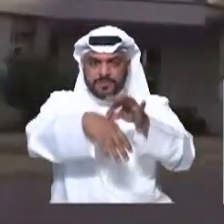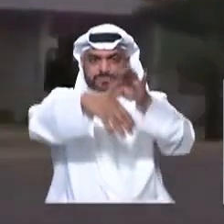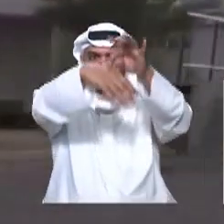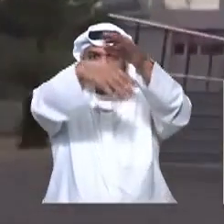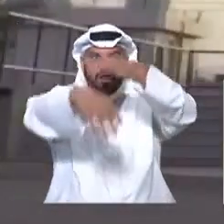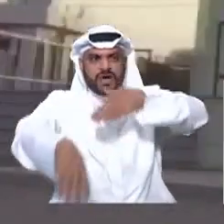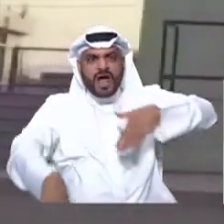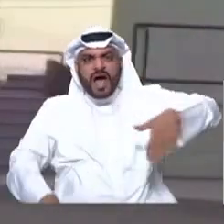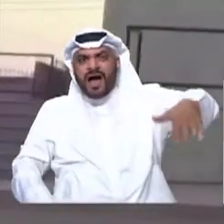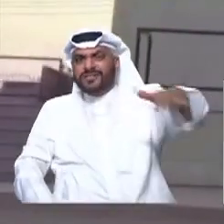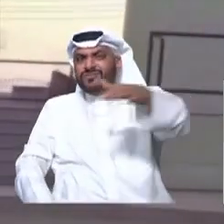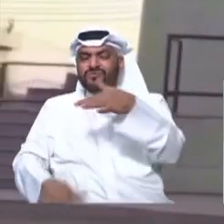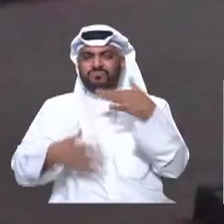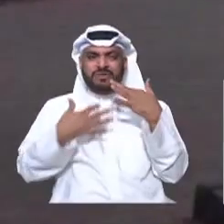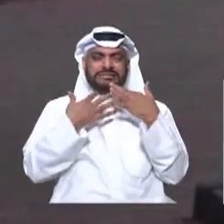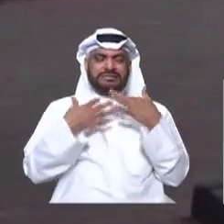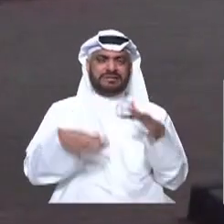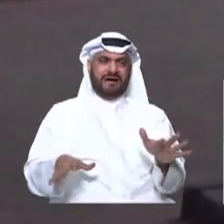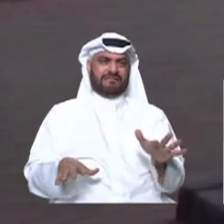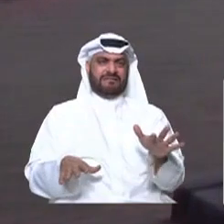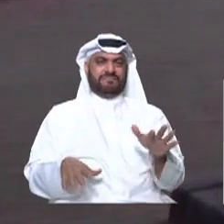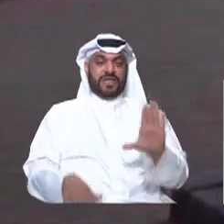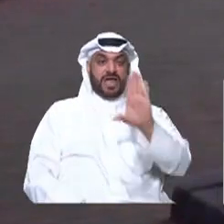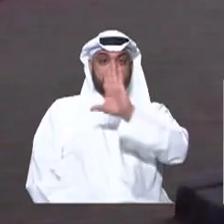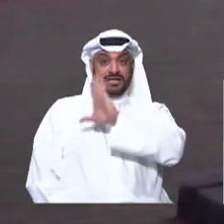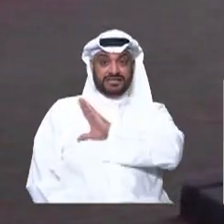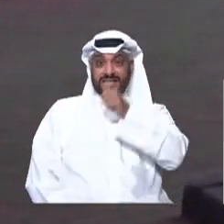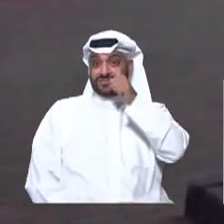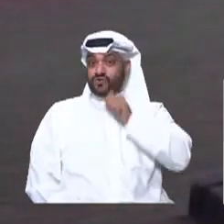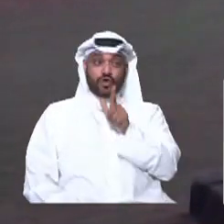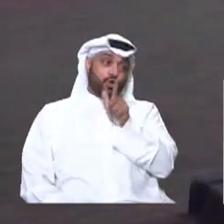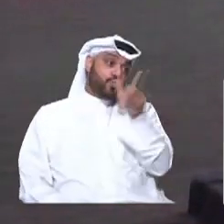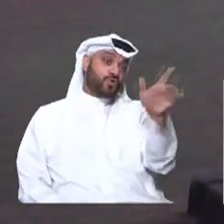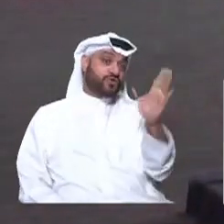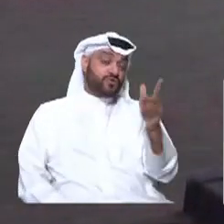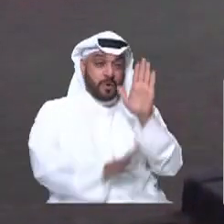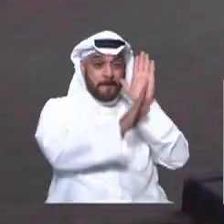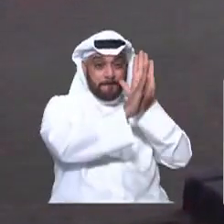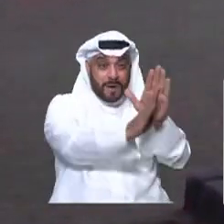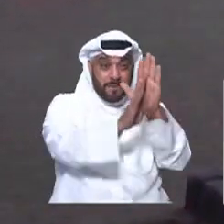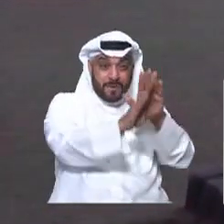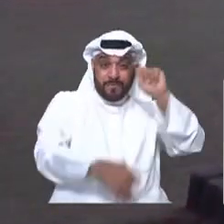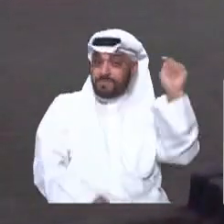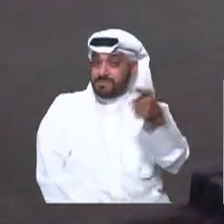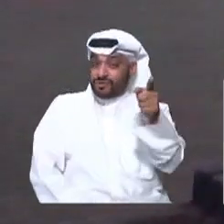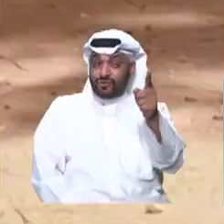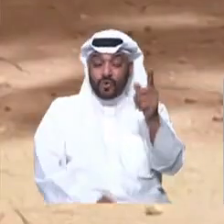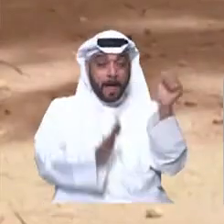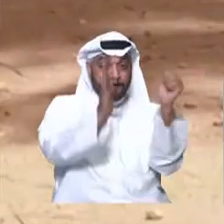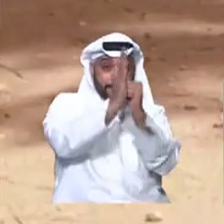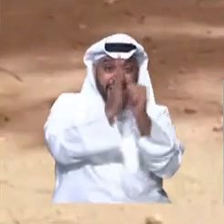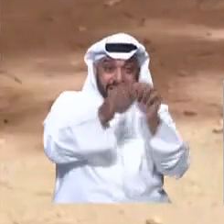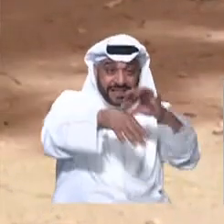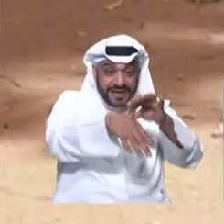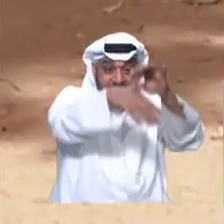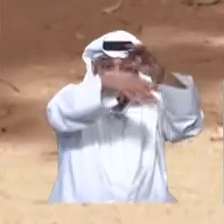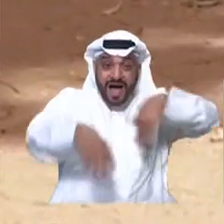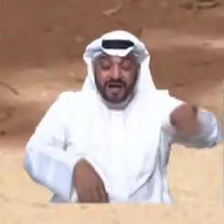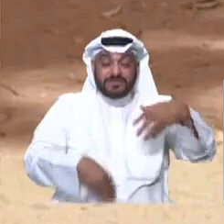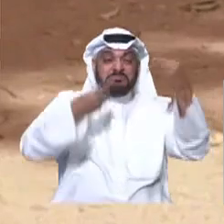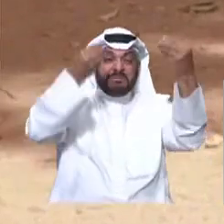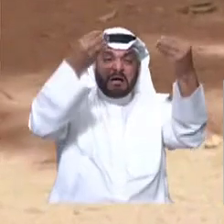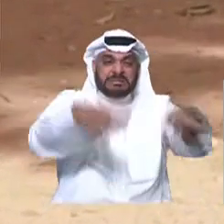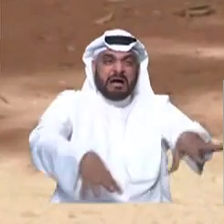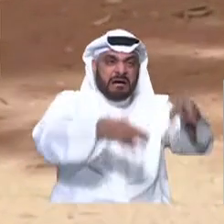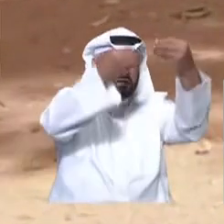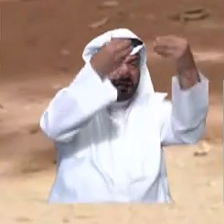جنوبي الخرطوم بالقصف المدفعي والصاروخي وان قوات الدعم السريع تكبدت خسائر فادحه تشمل تدمير العشرات من